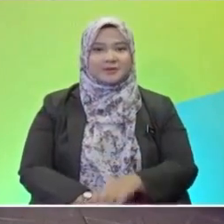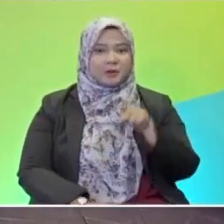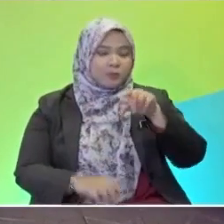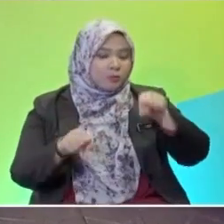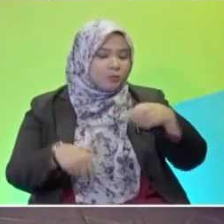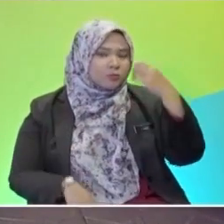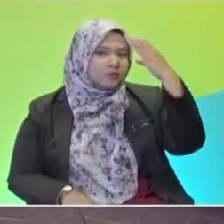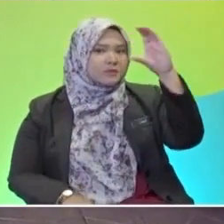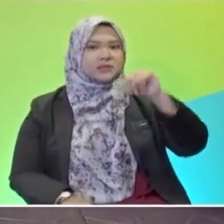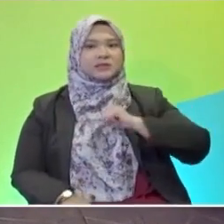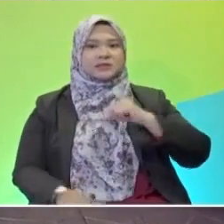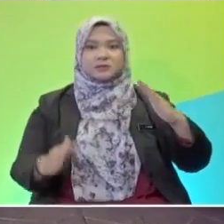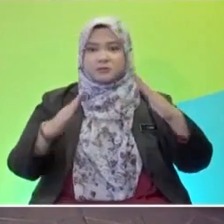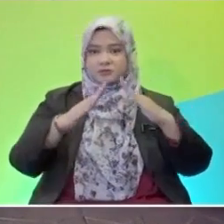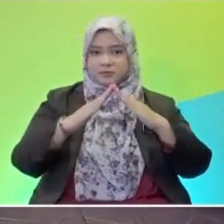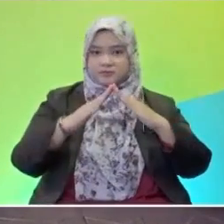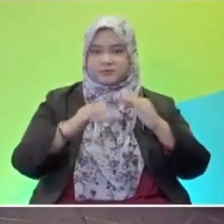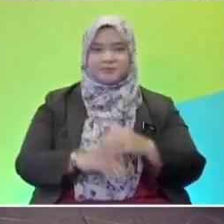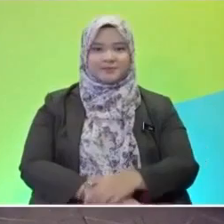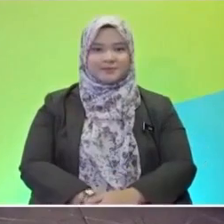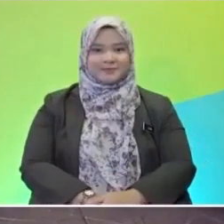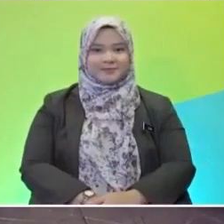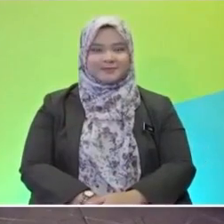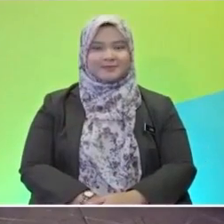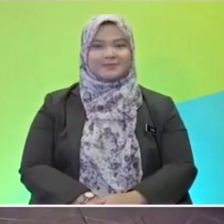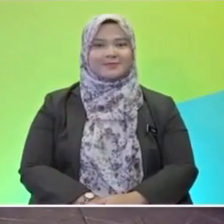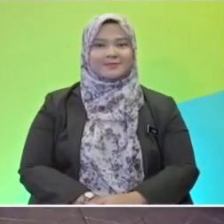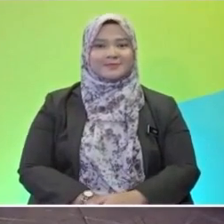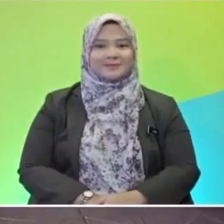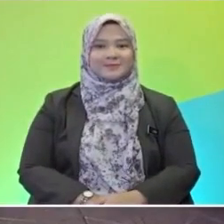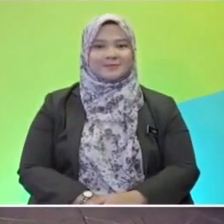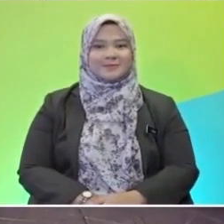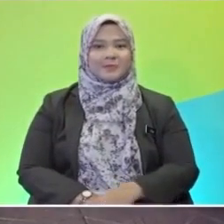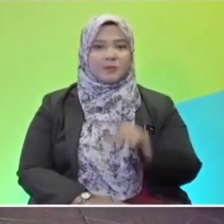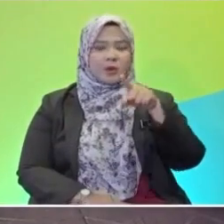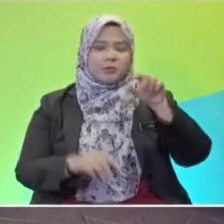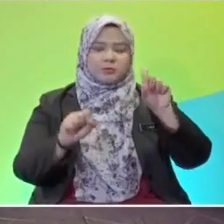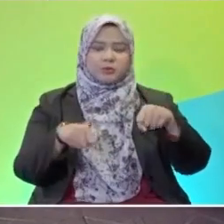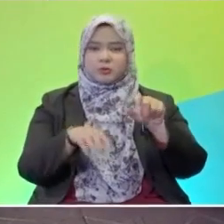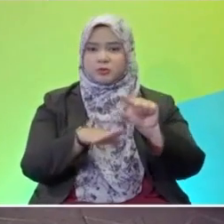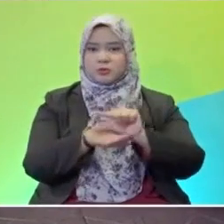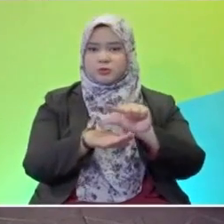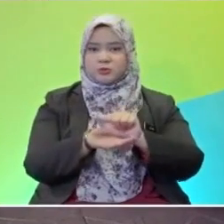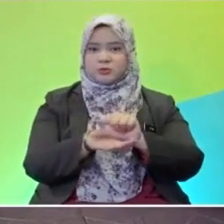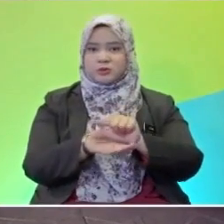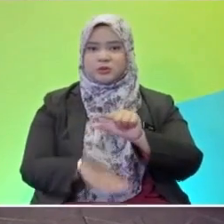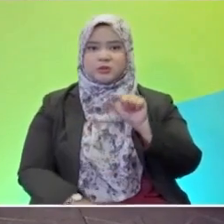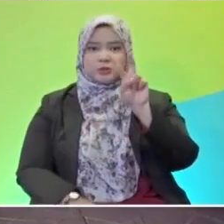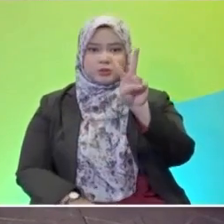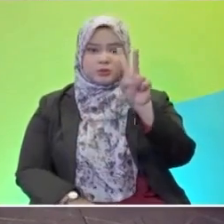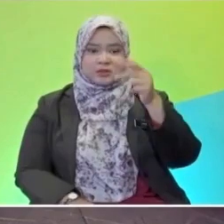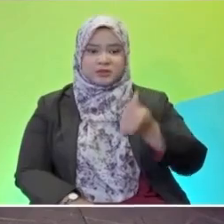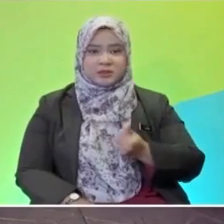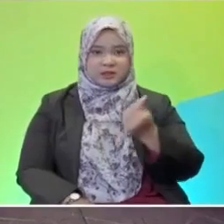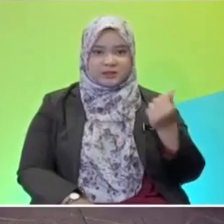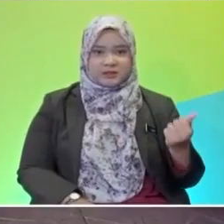digunakan lagi pada hari ini jadi dengan menggunakan dua alat tersebut maka kita boleh pantulkan